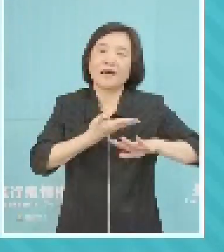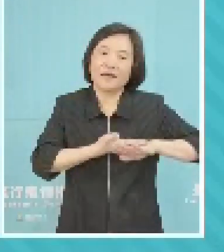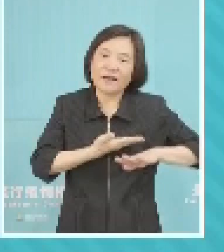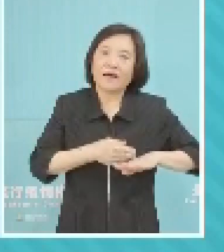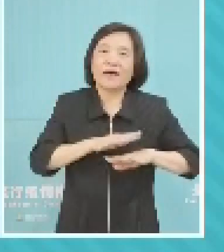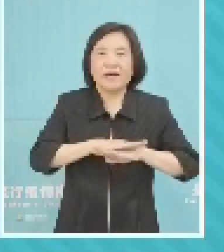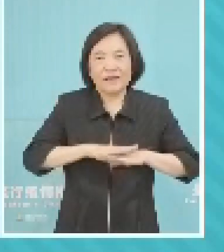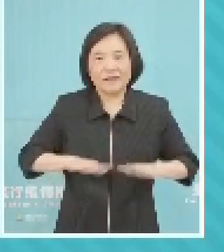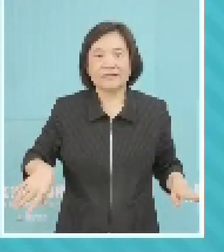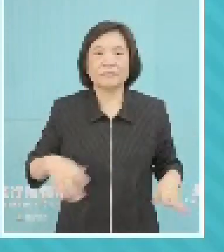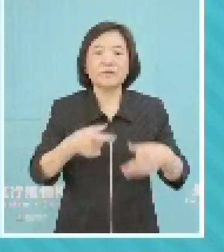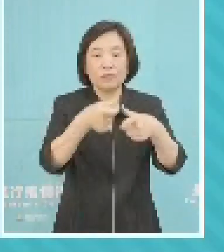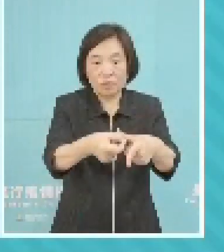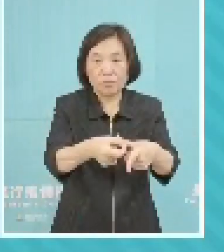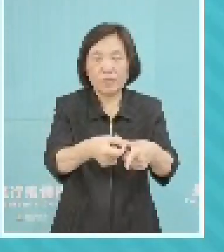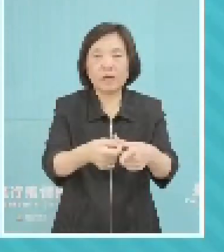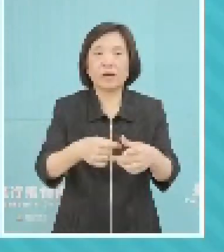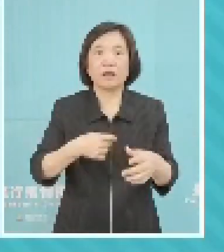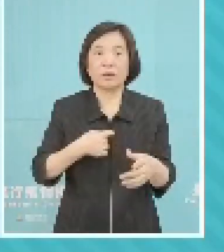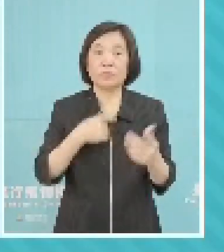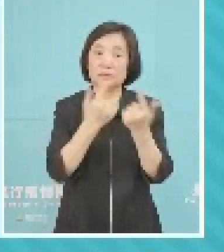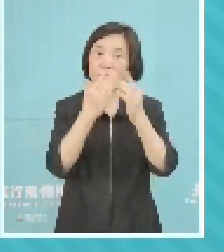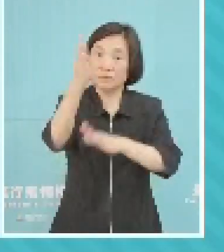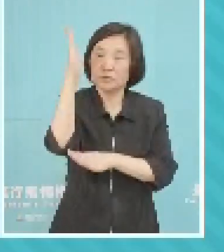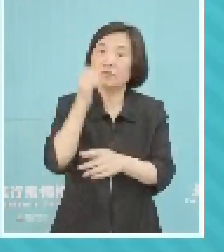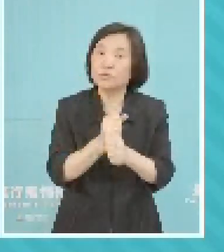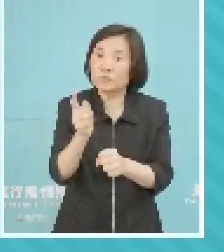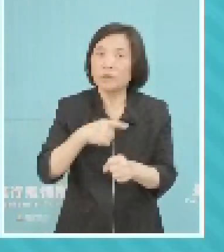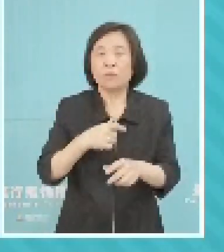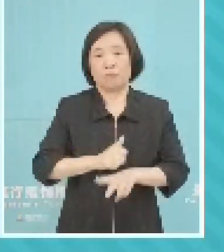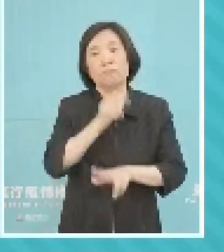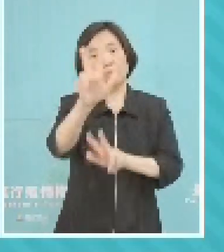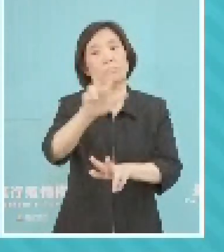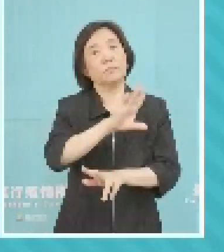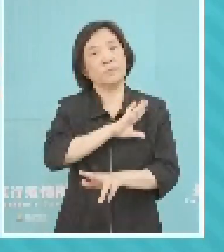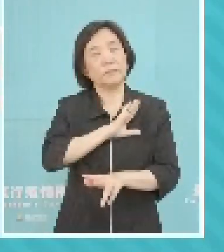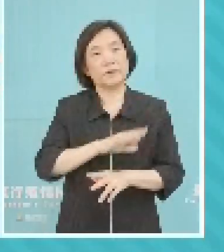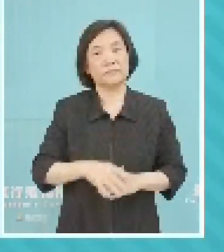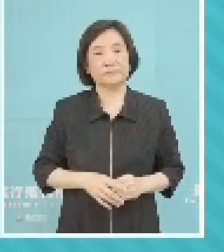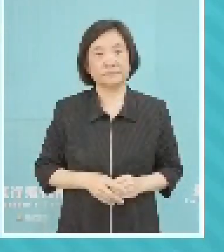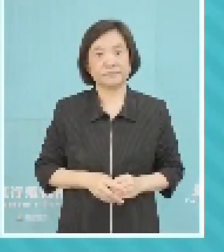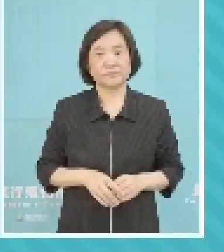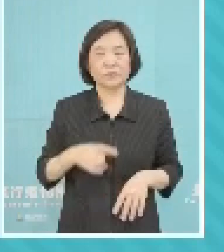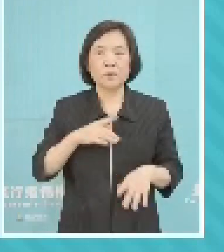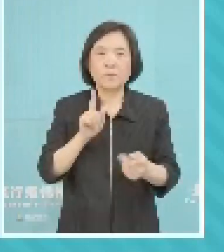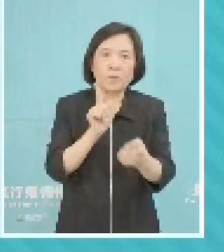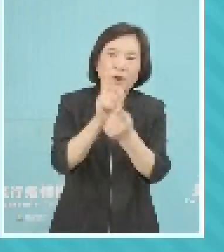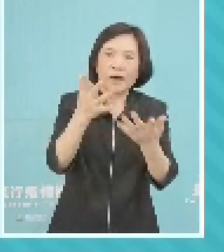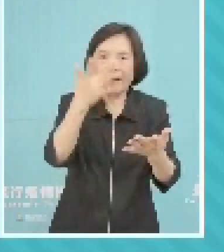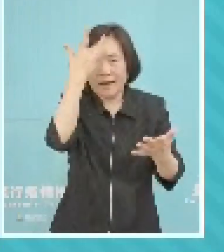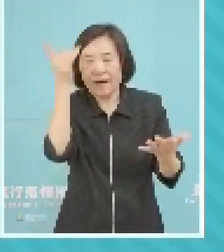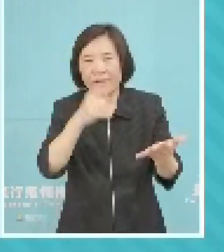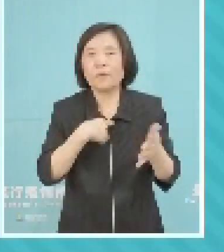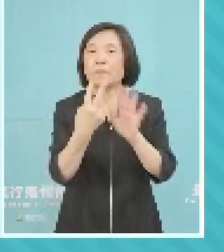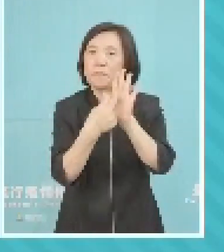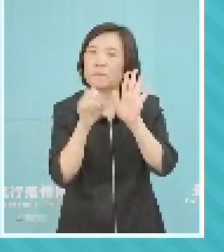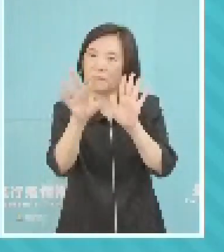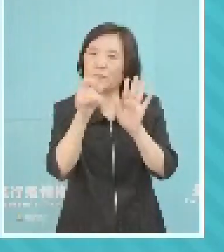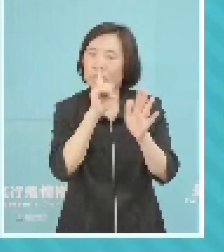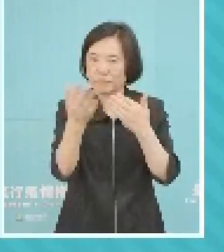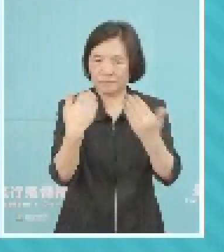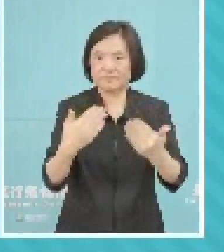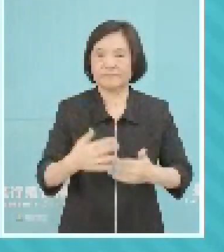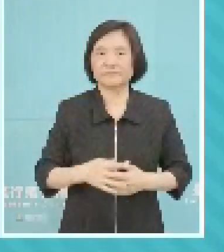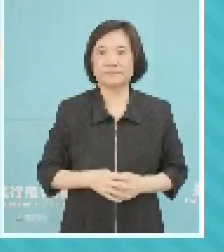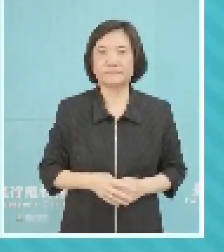明嘛，大家知道说哎政府要怎么做，外面很诚实嘛，我们到底遇到什么问题也会跟大家讲。所以我倒觉得这样的